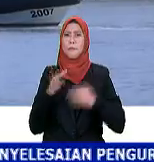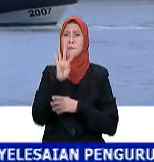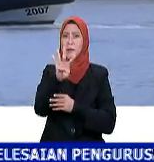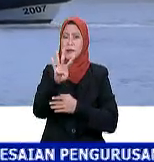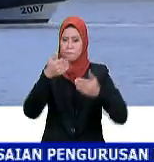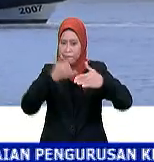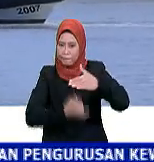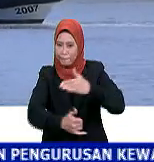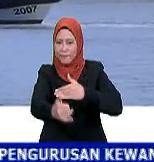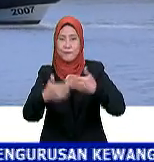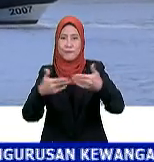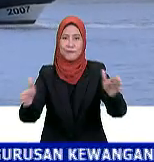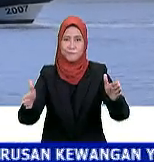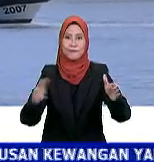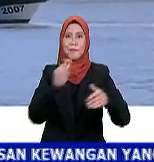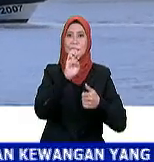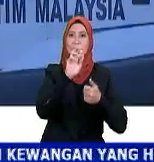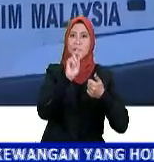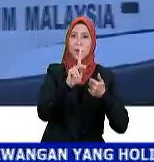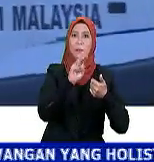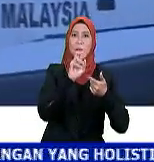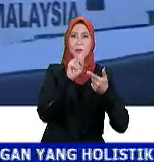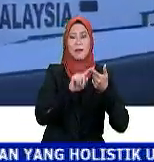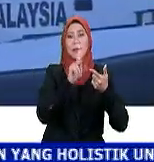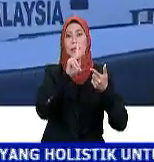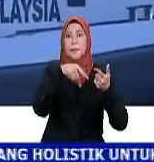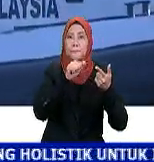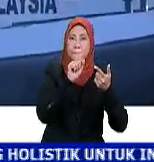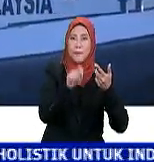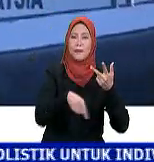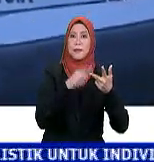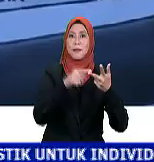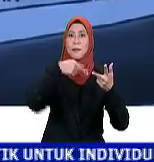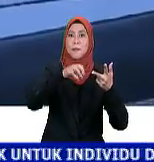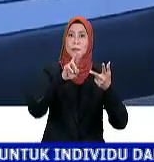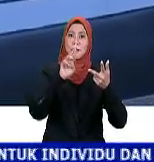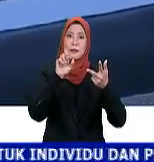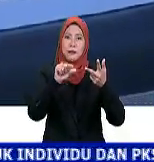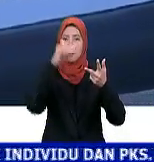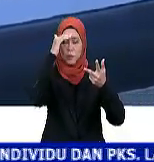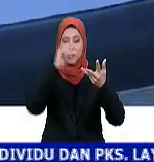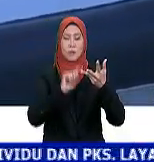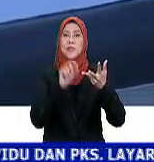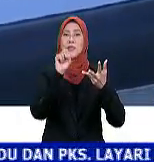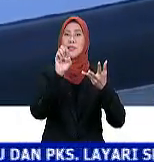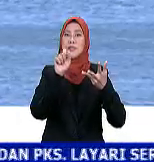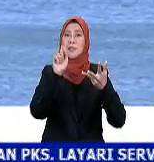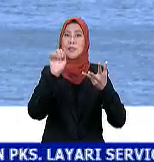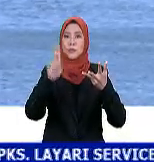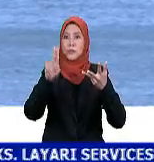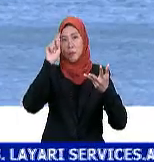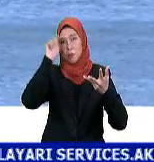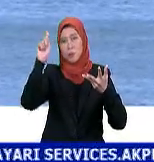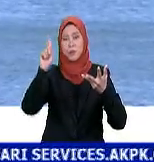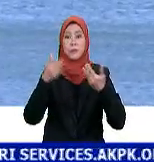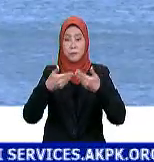negara akan dibuka, iaitu di Teluk Melano dan Kapit di Sarawak, Pengerang di Johor dan Setiu Terengganu. Pembukaan